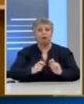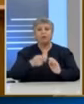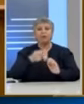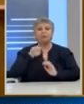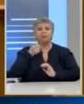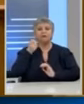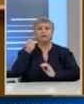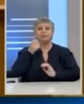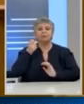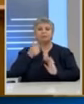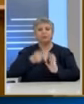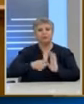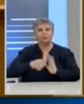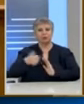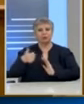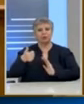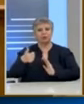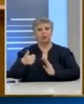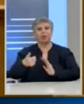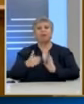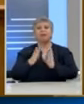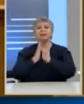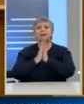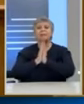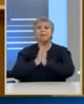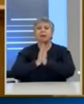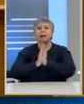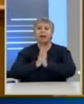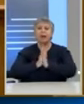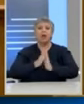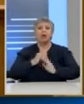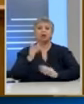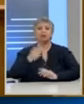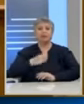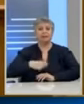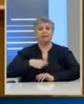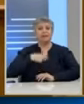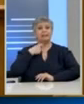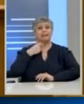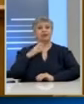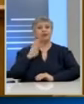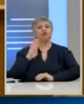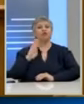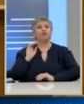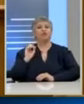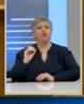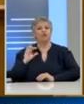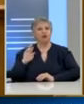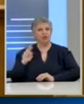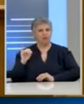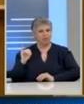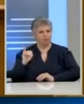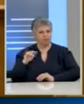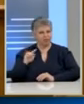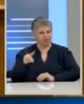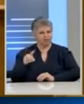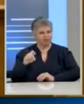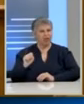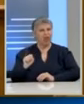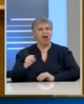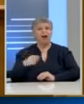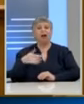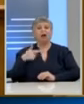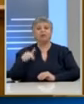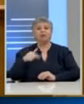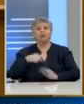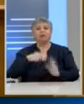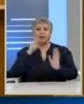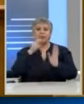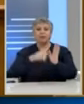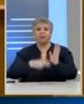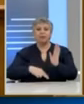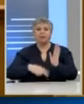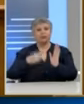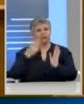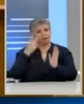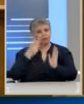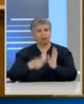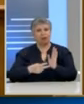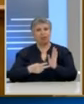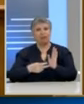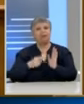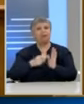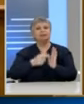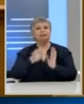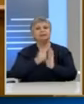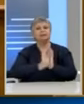Βορύδη να διαβάσει την πρώτη παράγραφο του Γενικού Μέρους της Αιτιολογικής που λέει ότι αποτελούν προϋπόθεση για τη λήψη